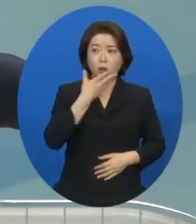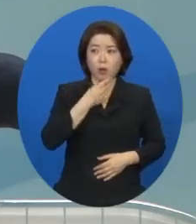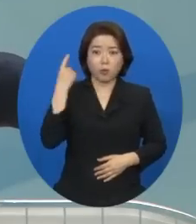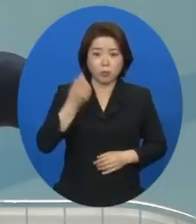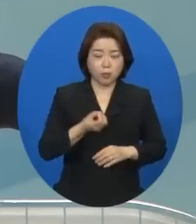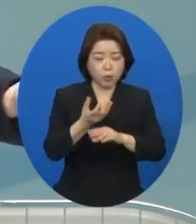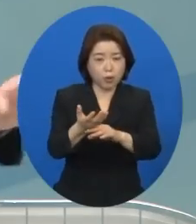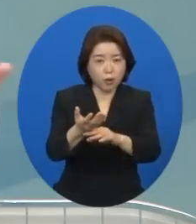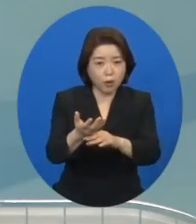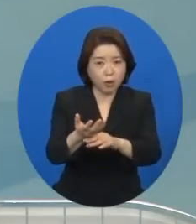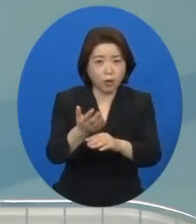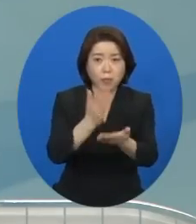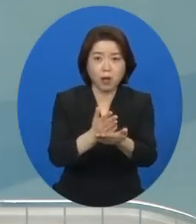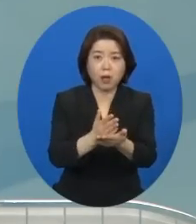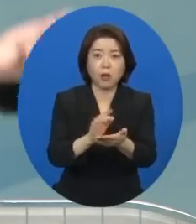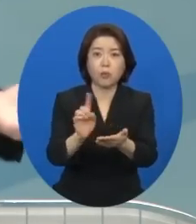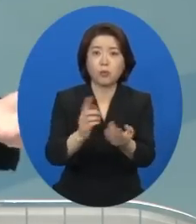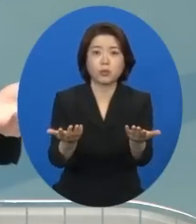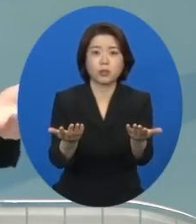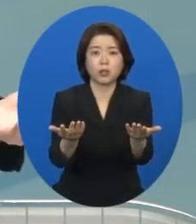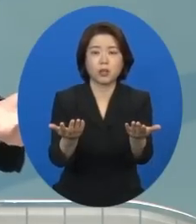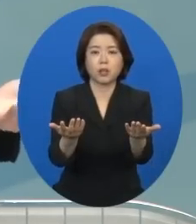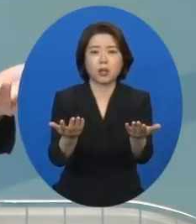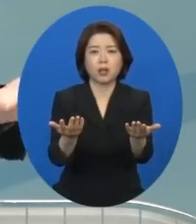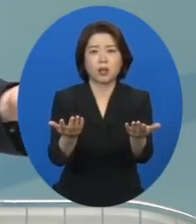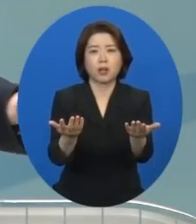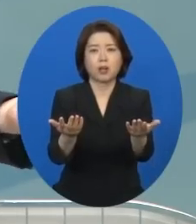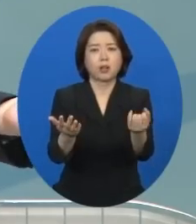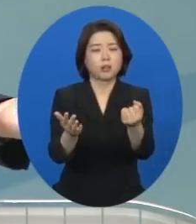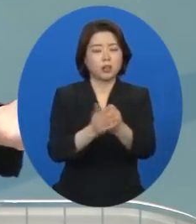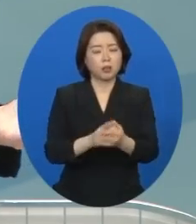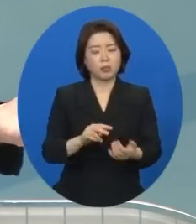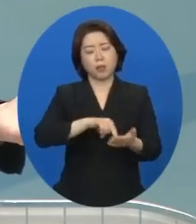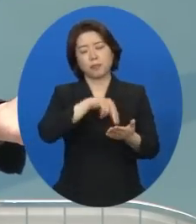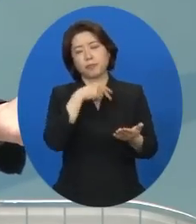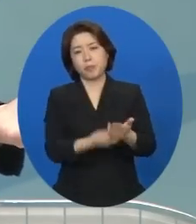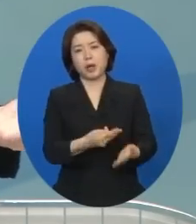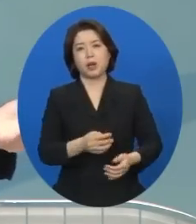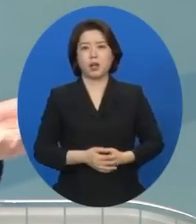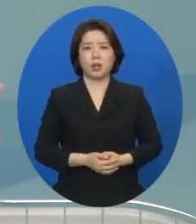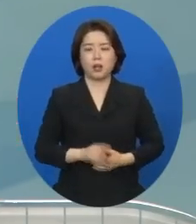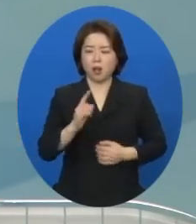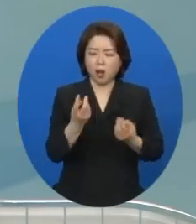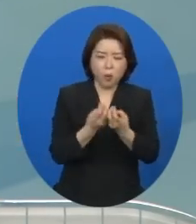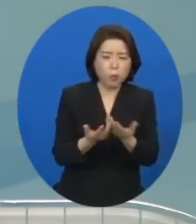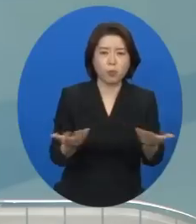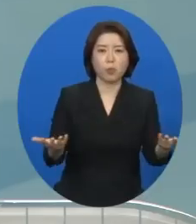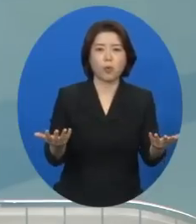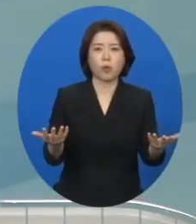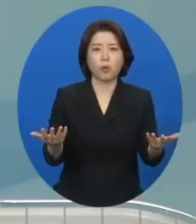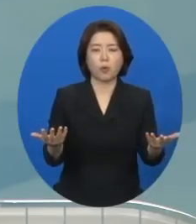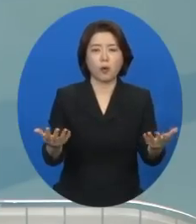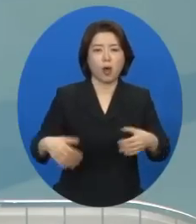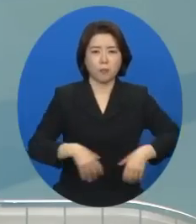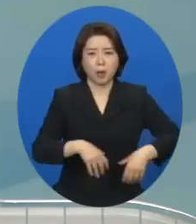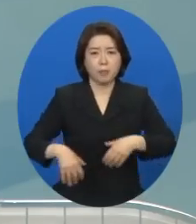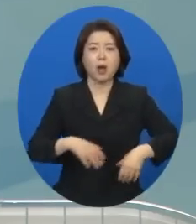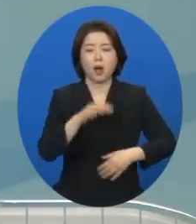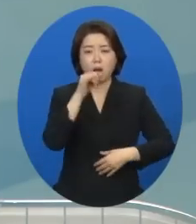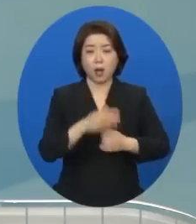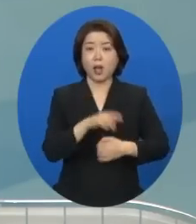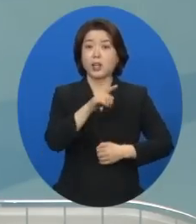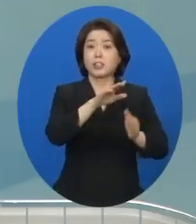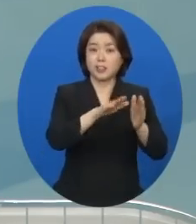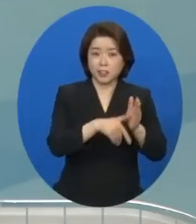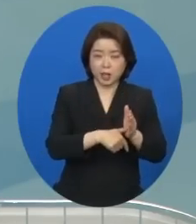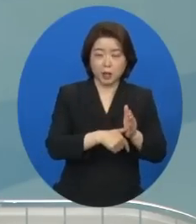말아요? 그냥 쓰러진 거예요. 도대체 어떻게 해야 될지 모르겠어. 그때 허드슨